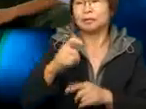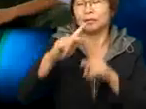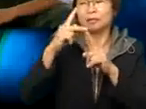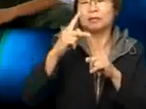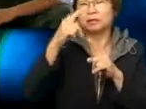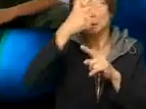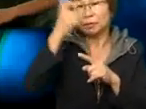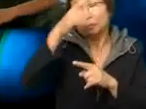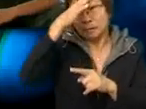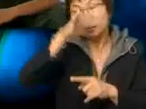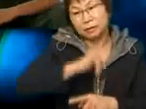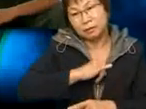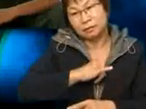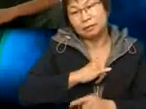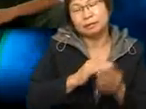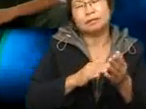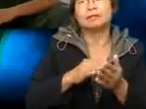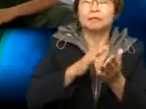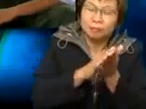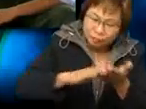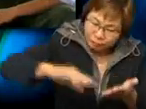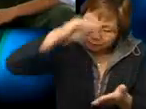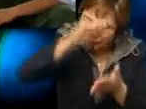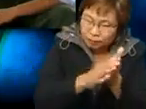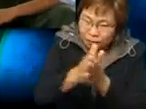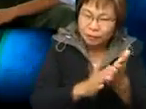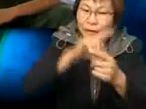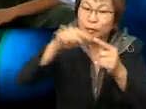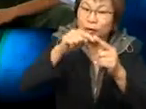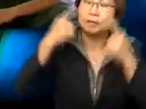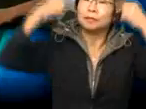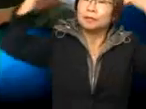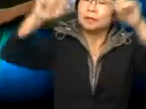Disebabkan keadaan ayah akulah, maka aku belajar bersungguh-sungguh.